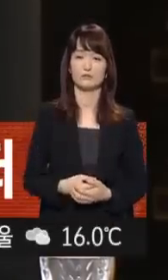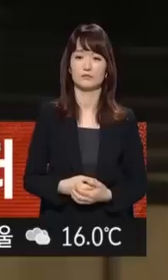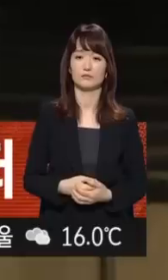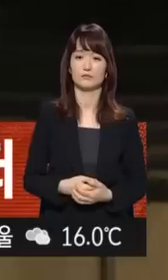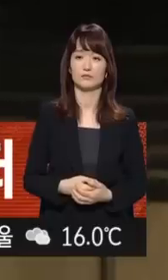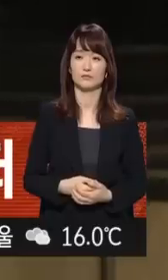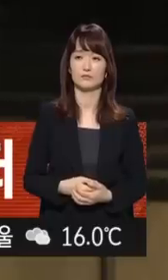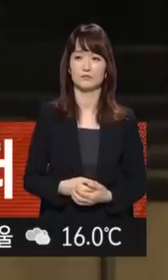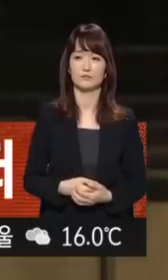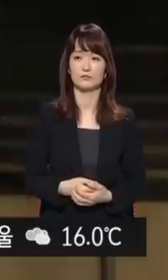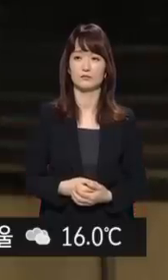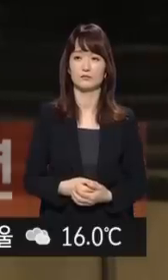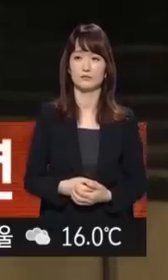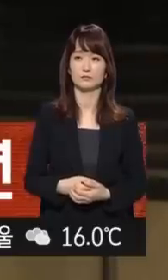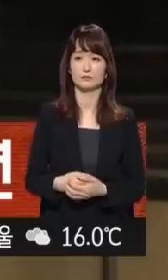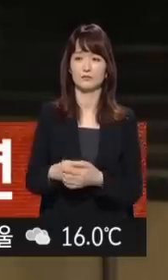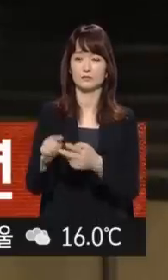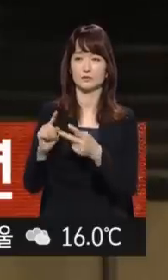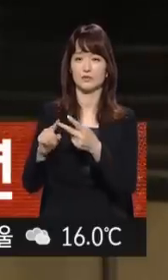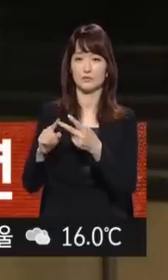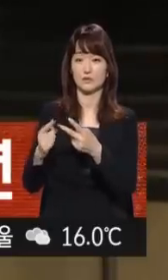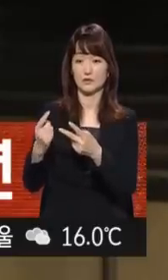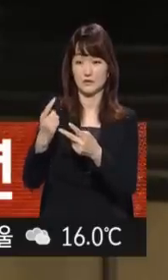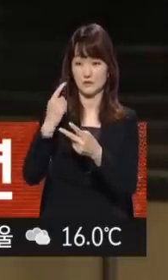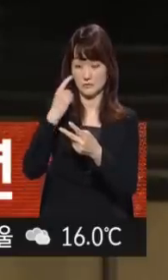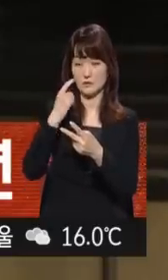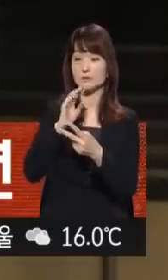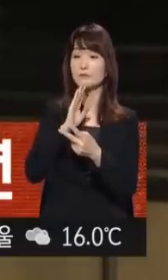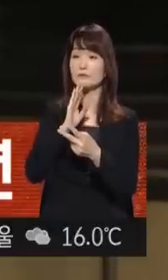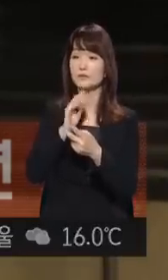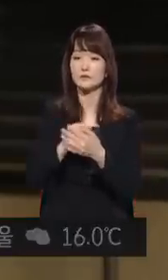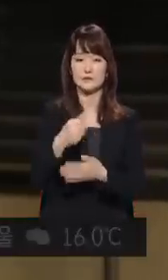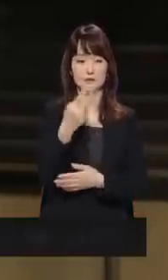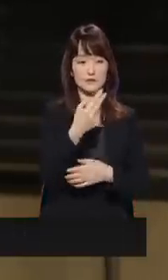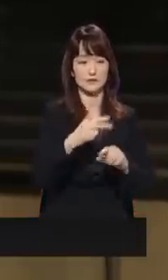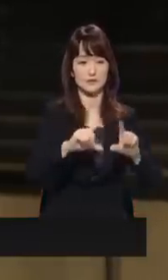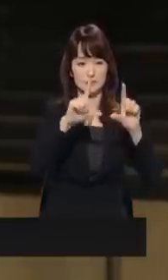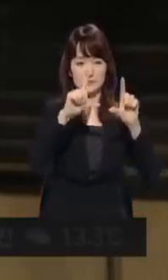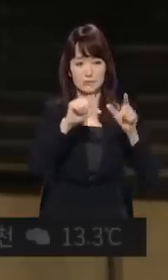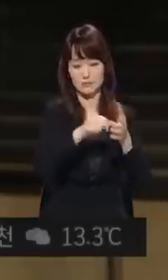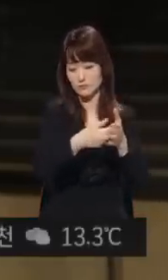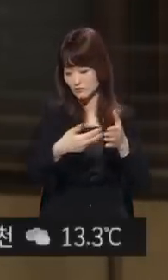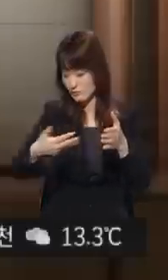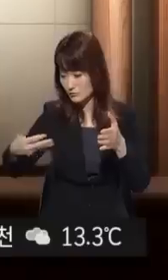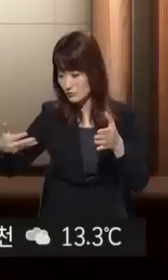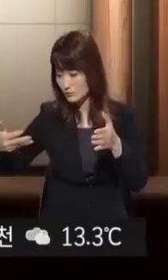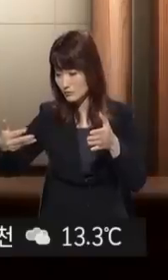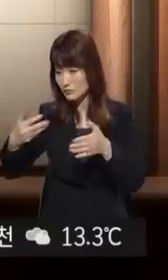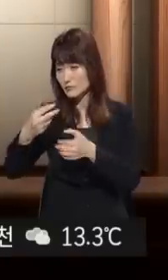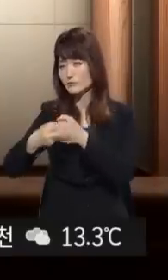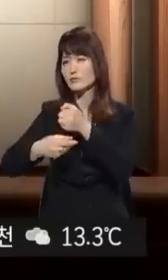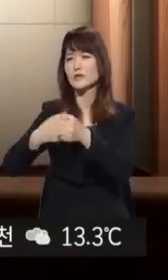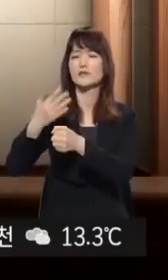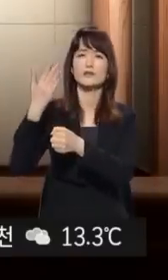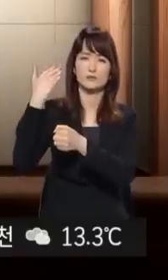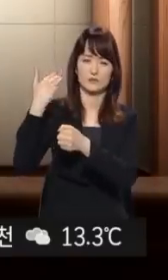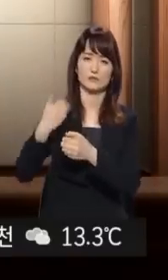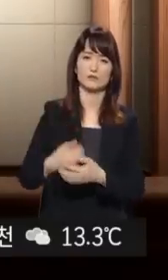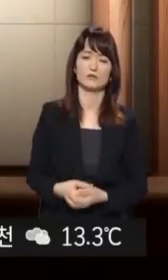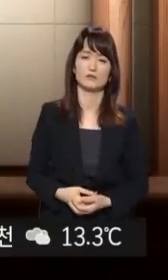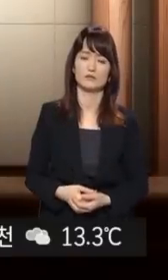두 번째 나온 적발된 건 맞지만 2007년이면 지금부터 벌써 한 몇 년 전이지 않습니까 그래서